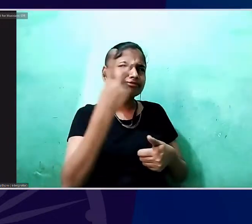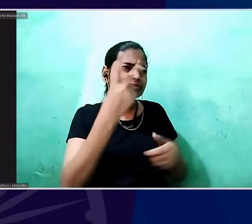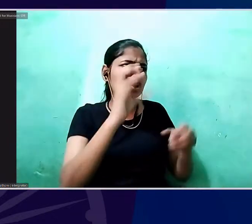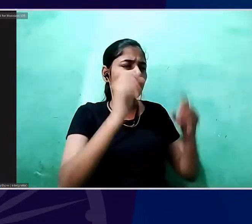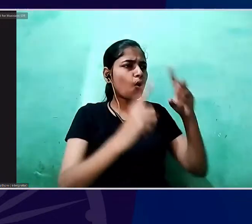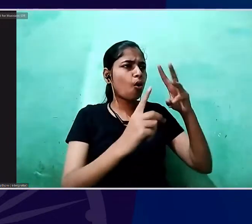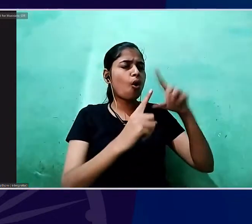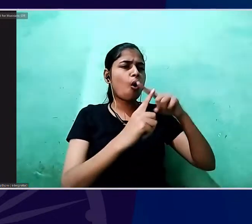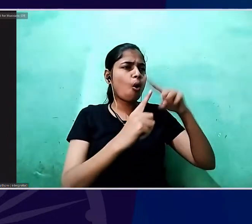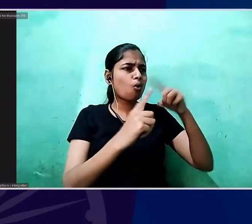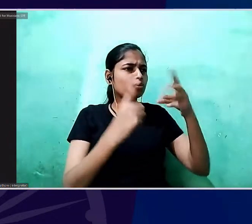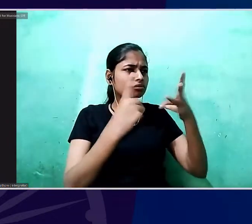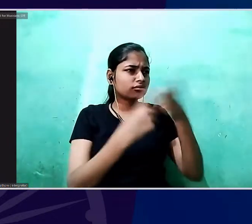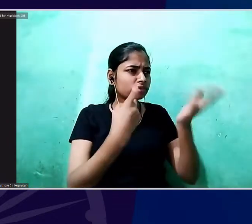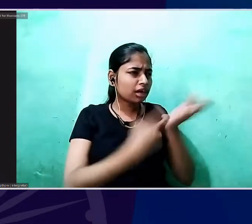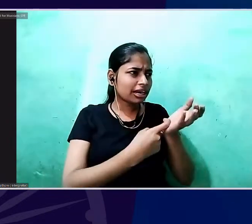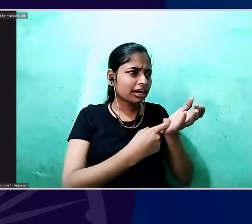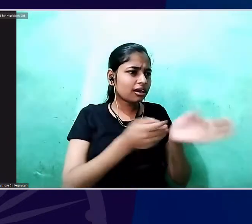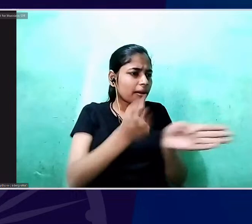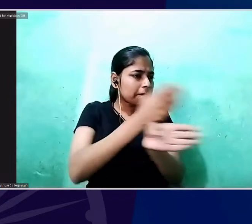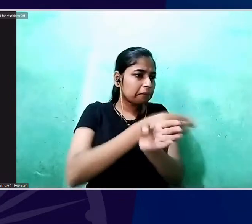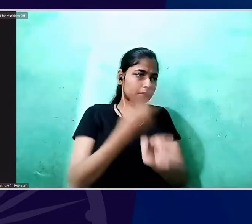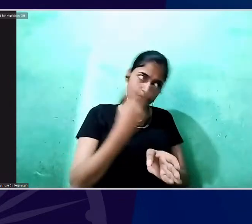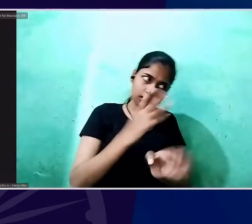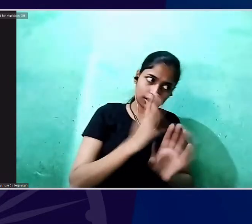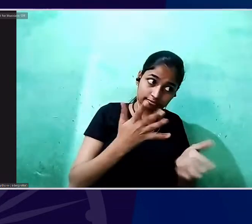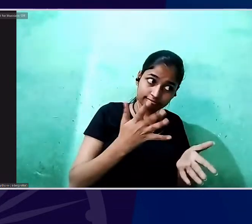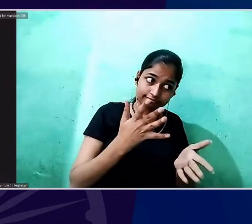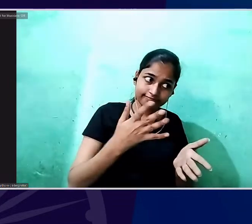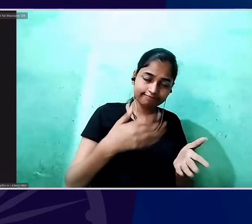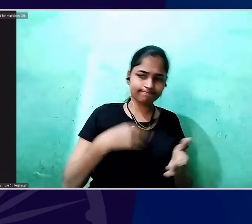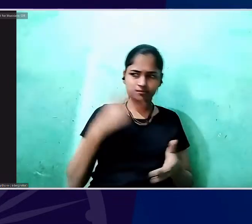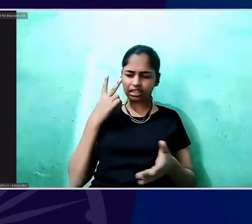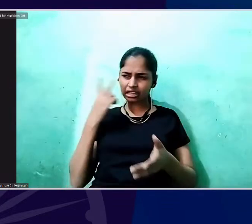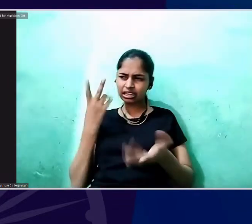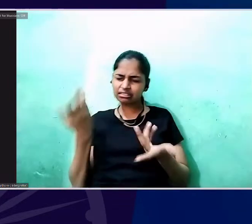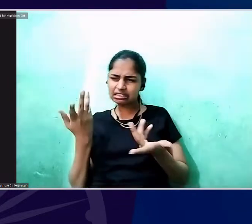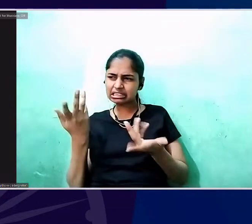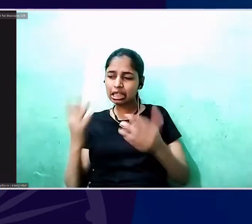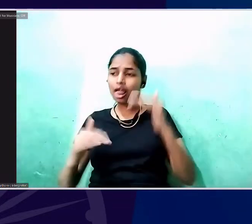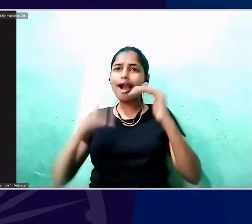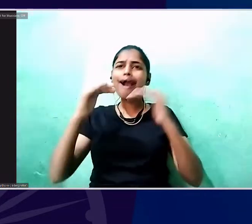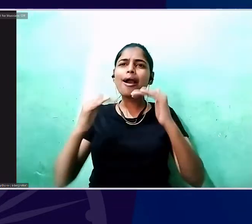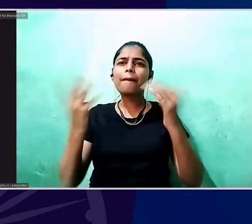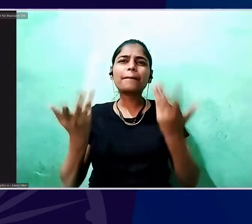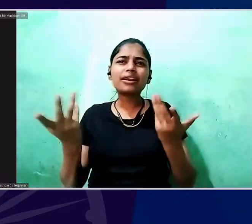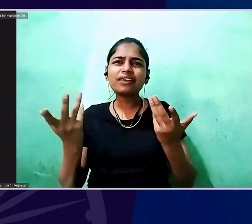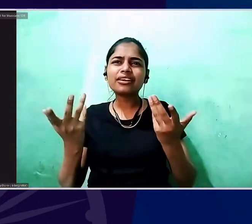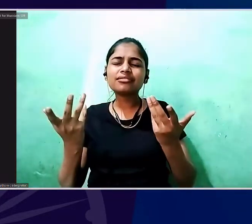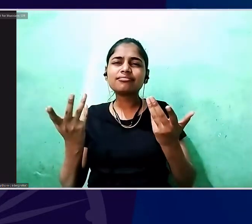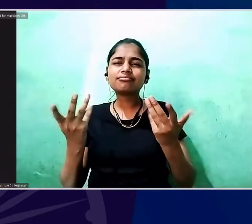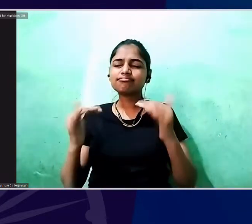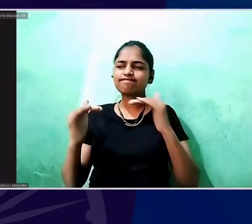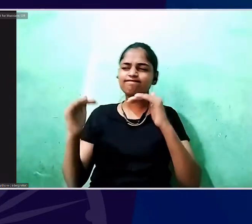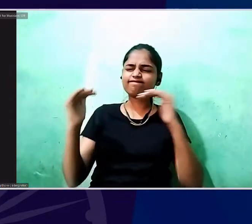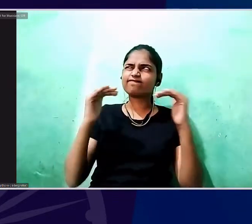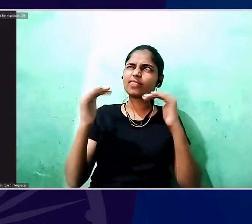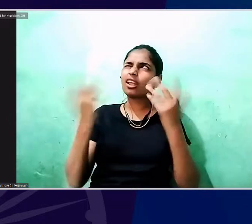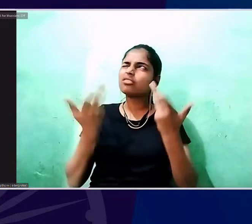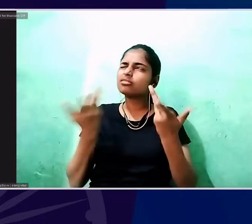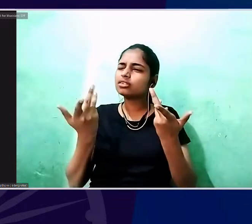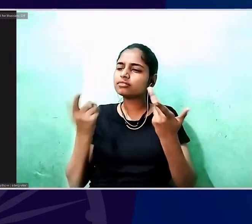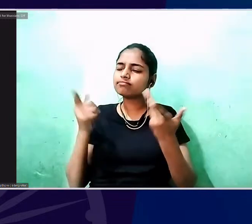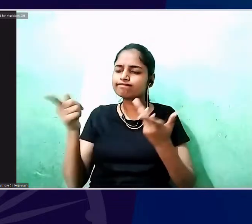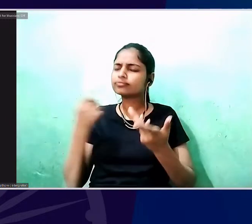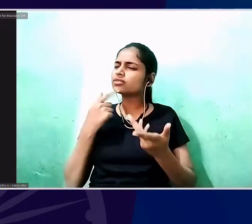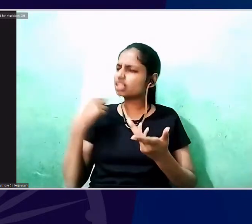उस मोंगूज यानी कि नेवला देखा है तो मैं उसे नेवले से कंपेयर करूंगी. अगर मैंने जो है एक स्क्विरल देखा है